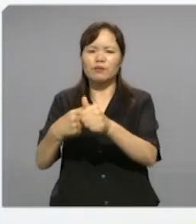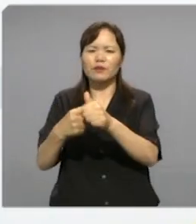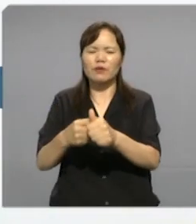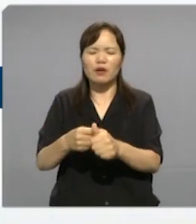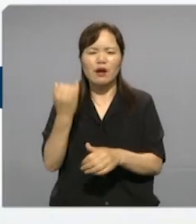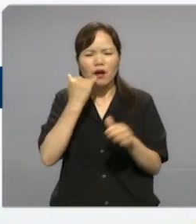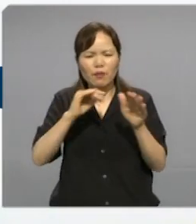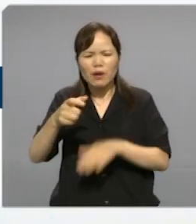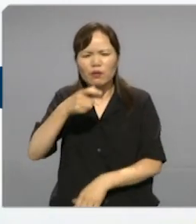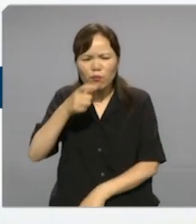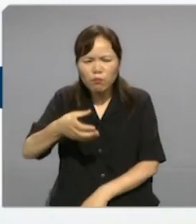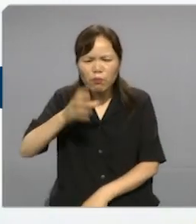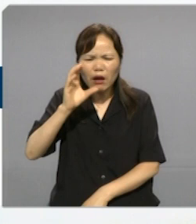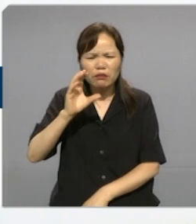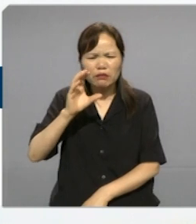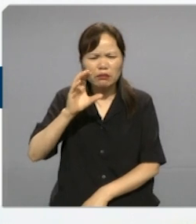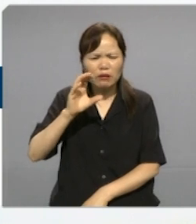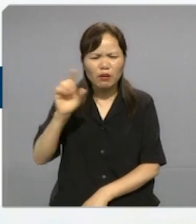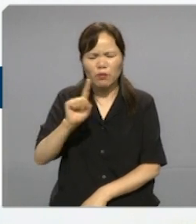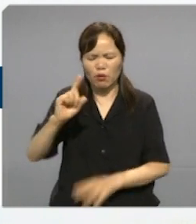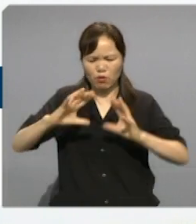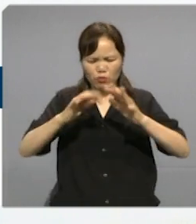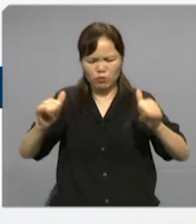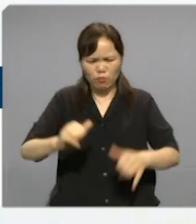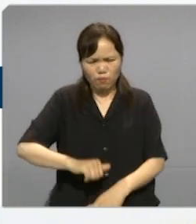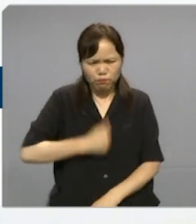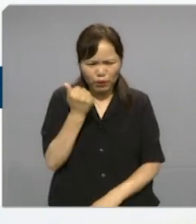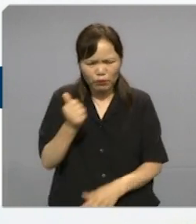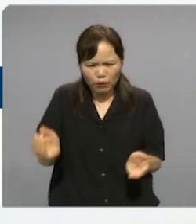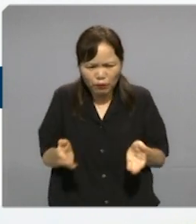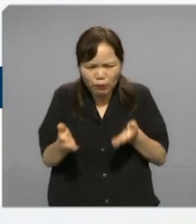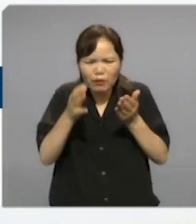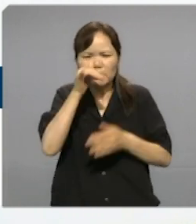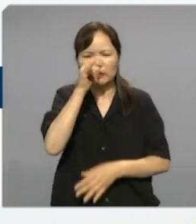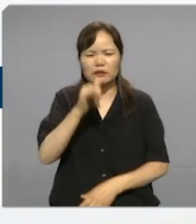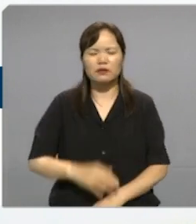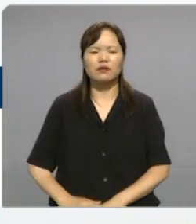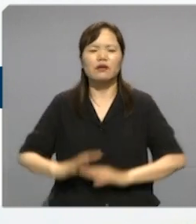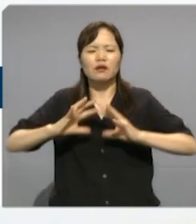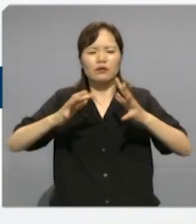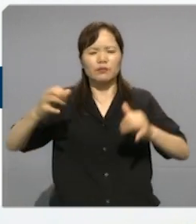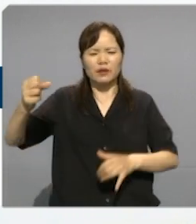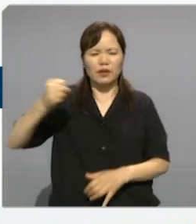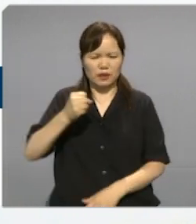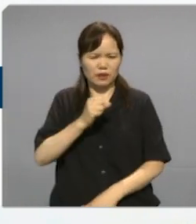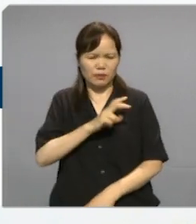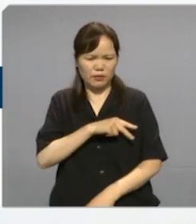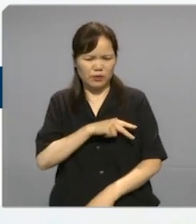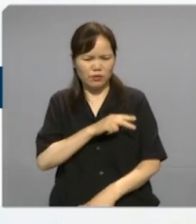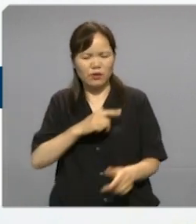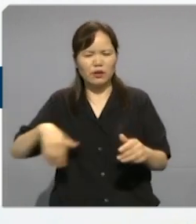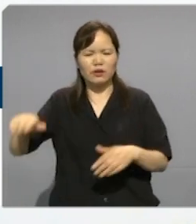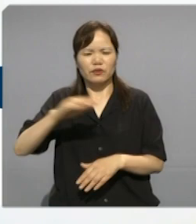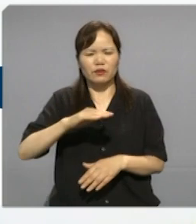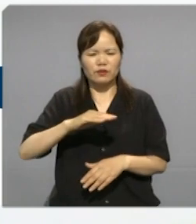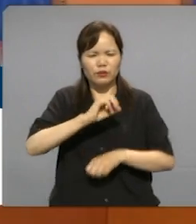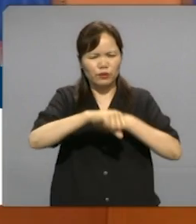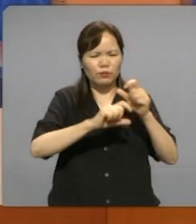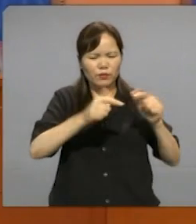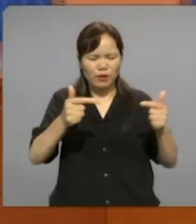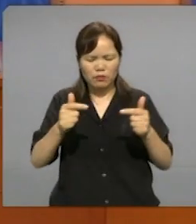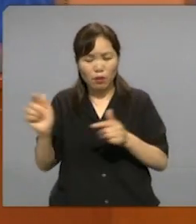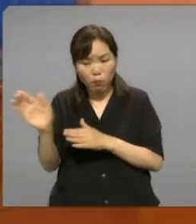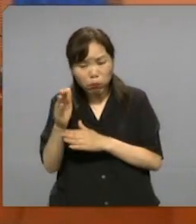떠마시기 코미디가 국민적 분노를 촉발시키고 있습니다. 국힘 의원들은 포유류가 아니라